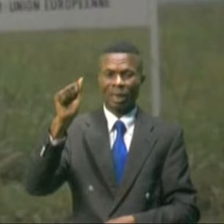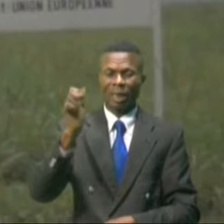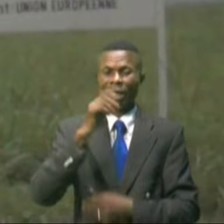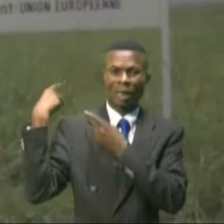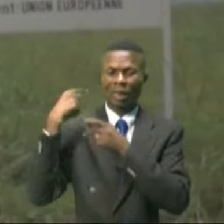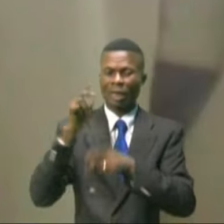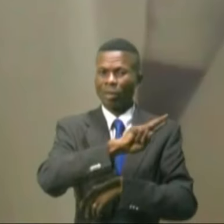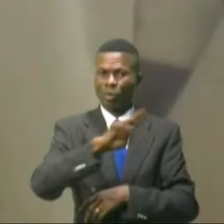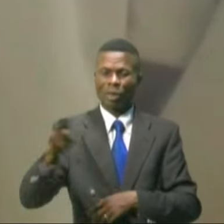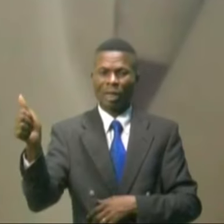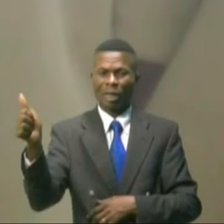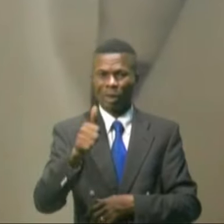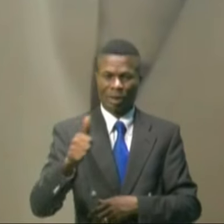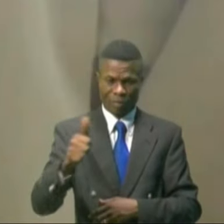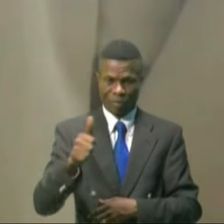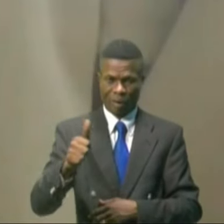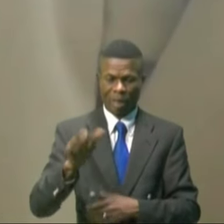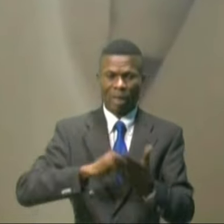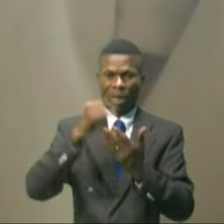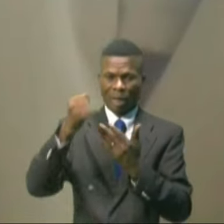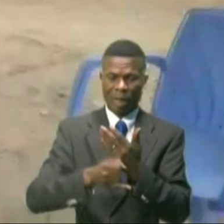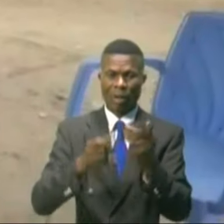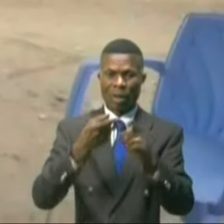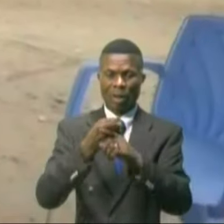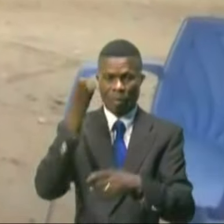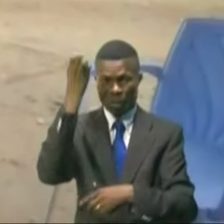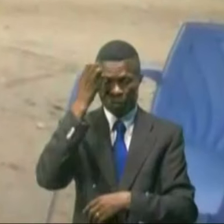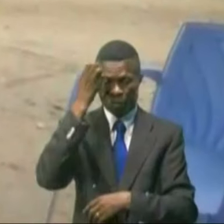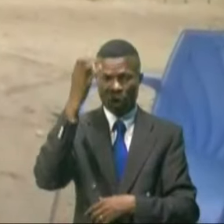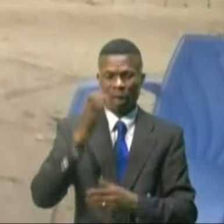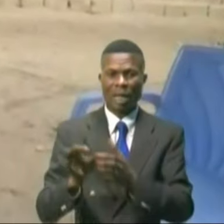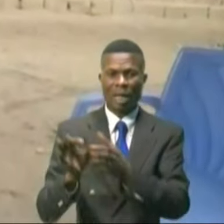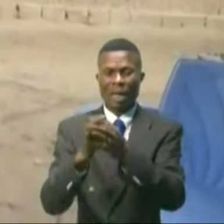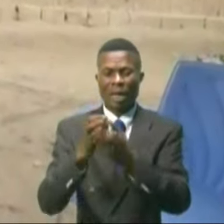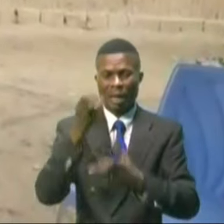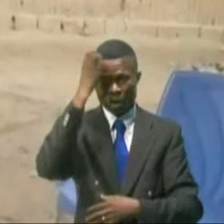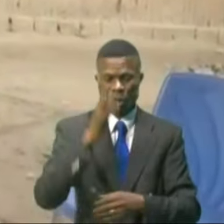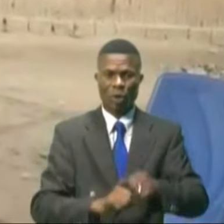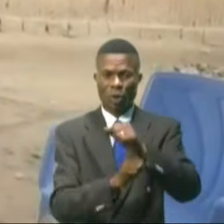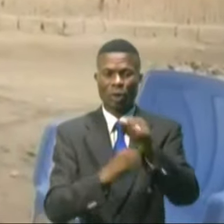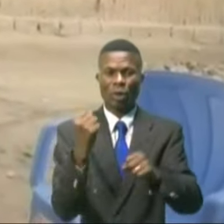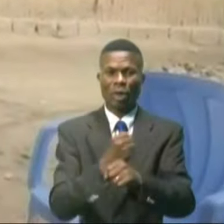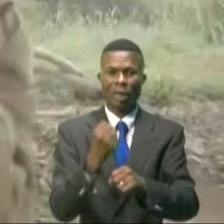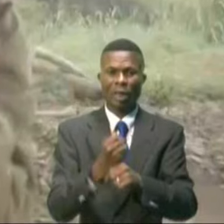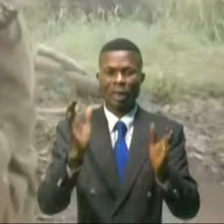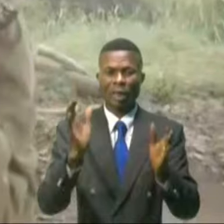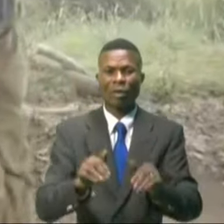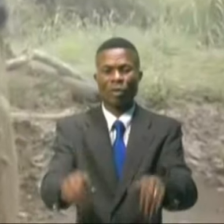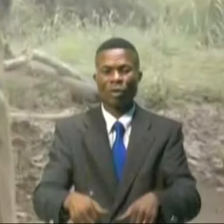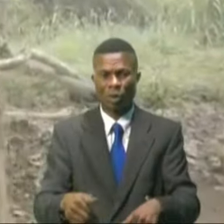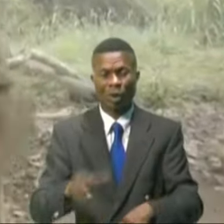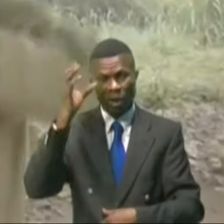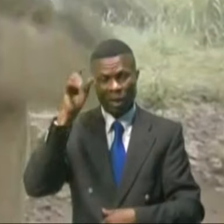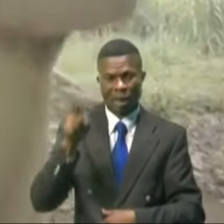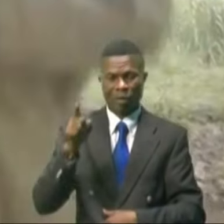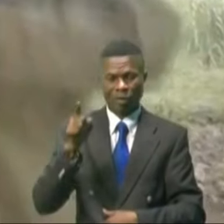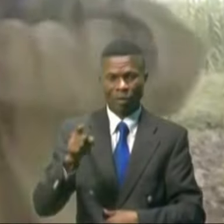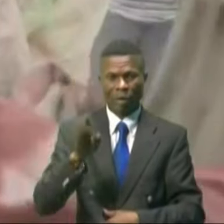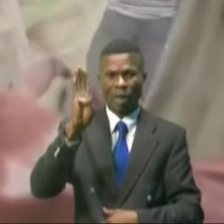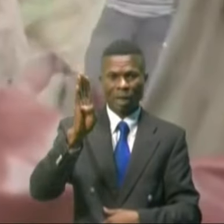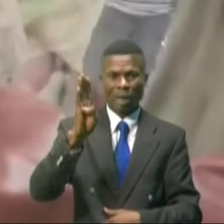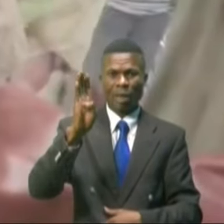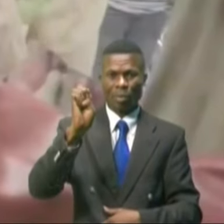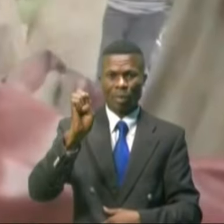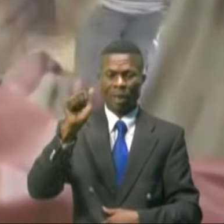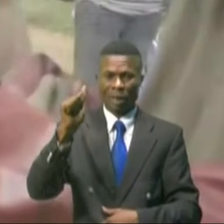le projet forêt, financé par l'Union européenne, accompagne les apiculteurs de Yangambi et ceux de Yanongé. Ceci à